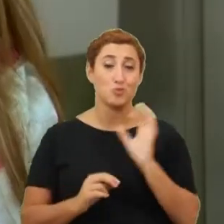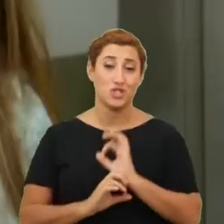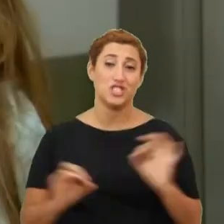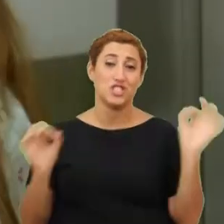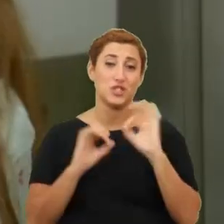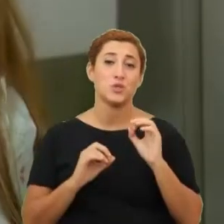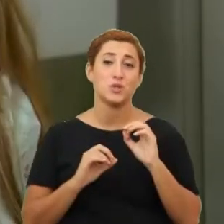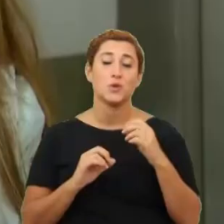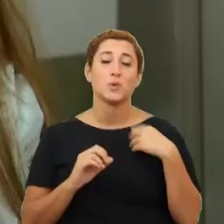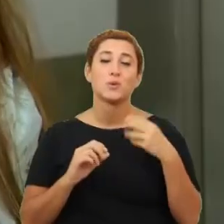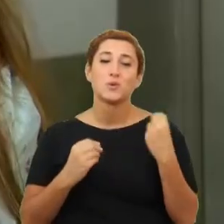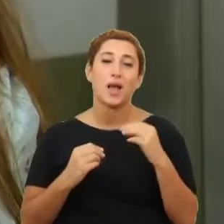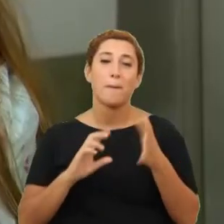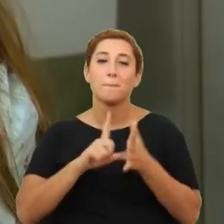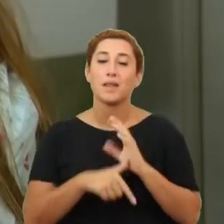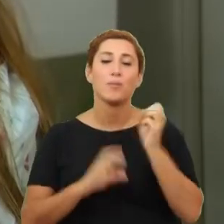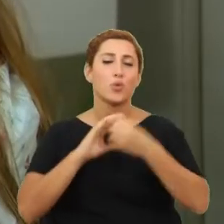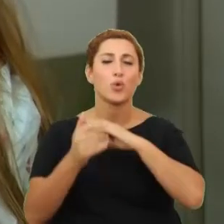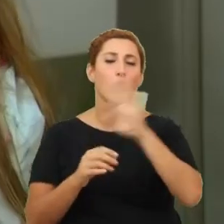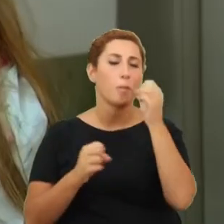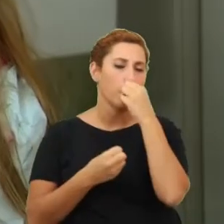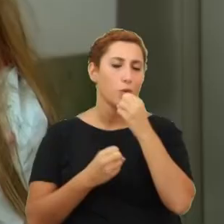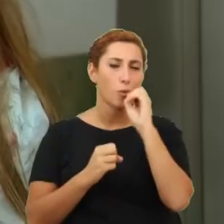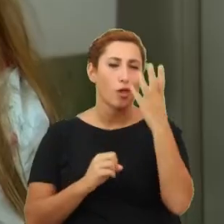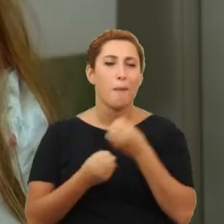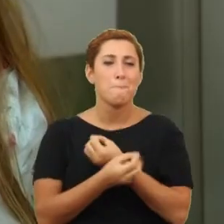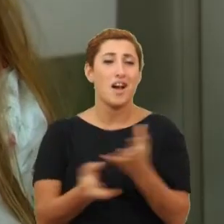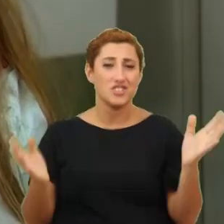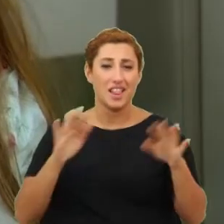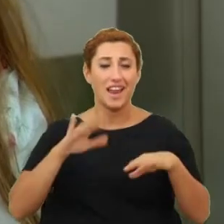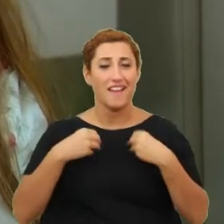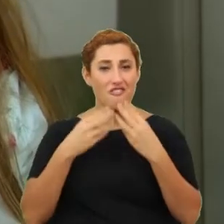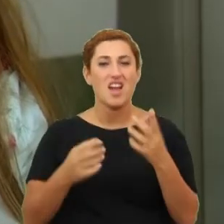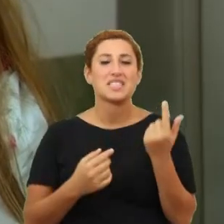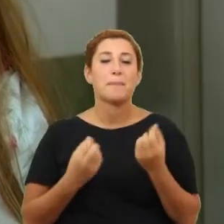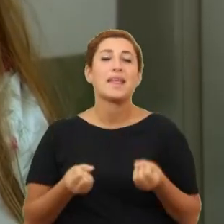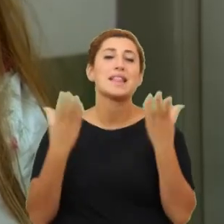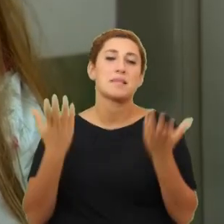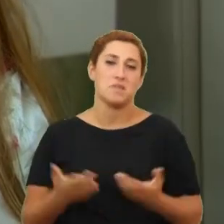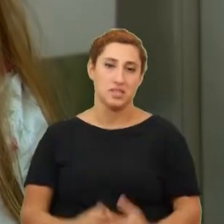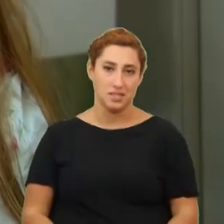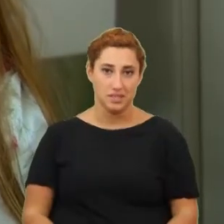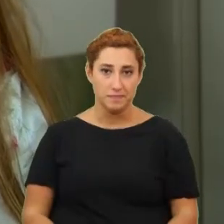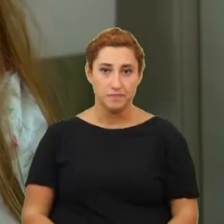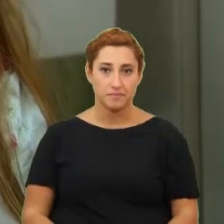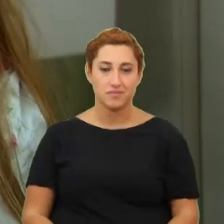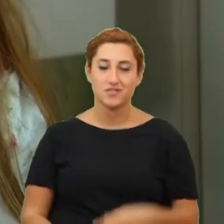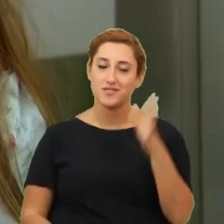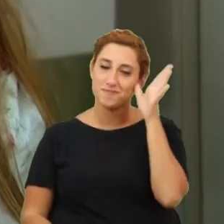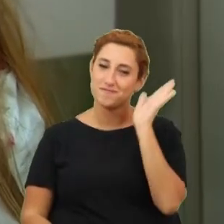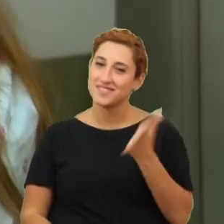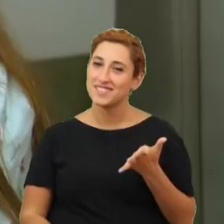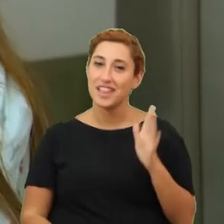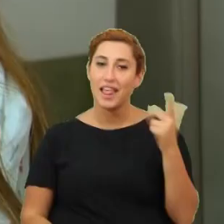hiç? Süzme balım. Dünyanın bütün gül bahçelerini sersem ayağına yine de az gelir.